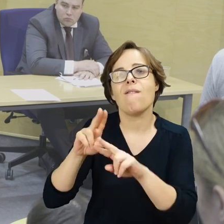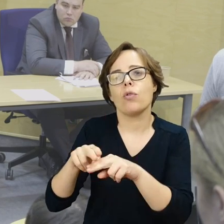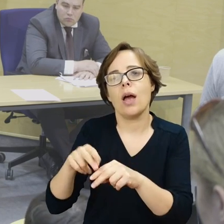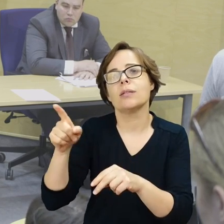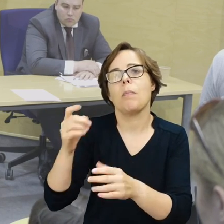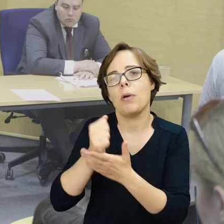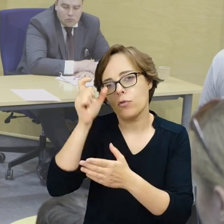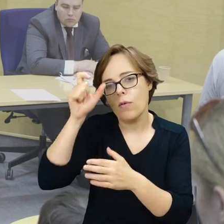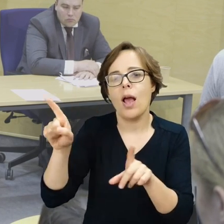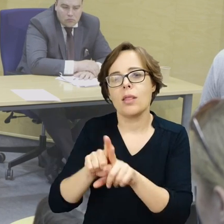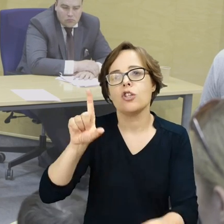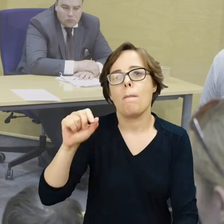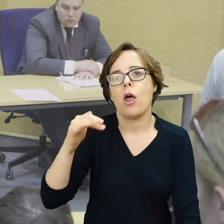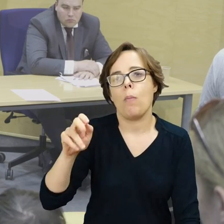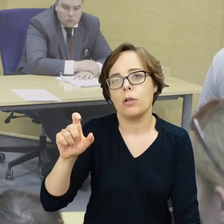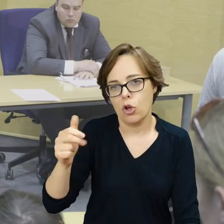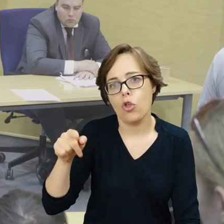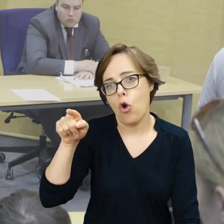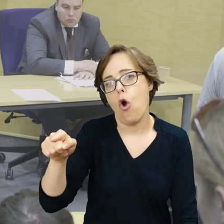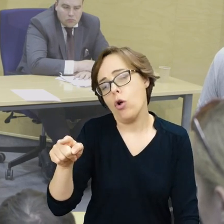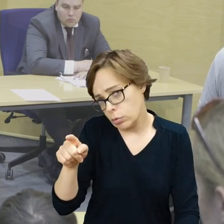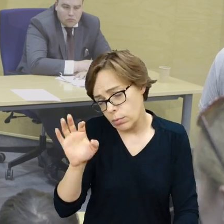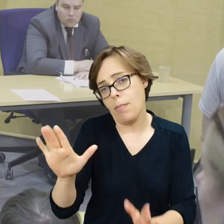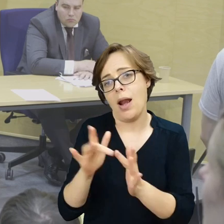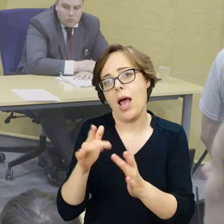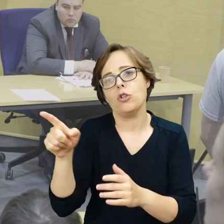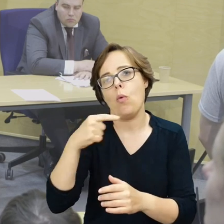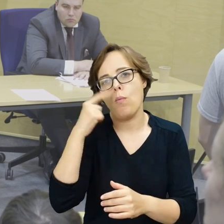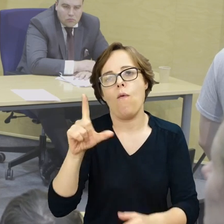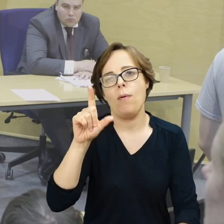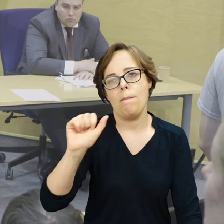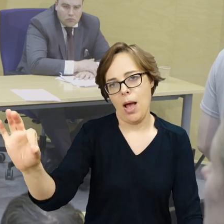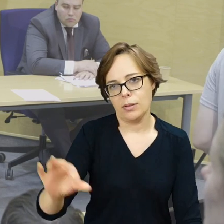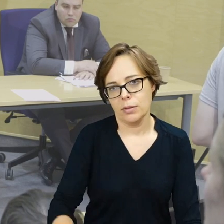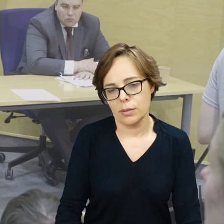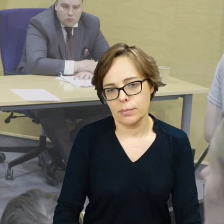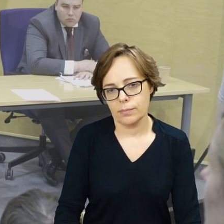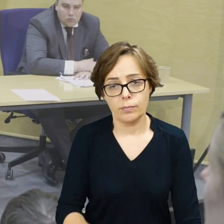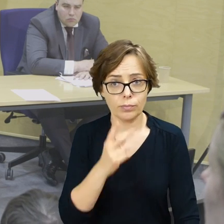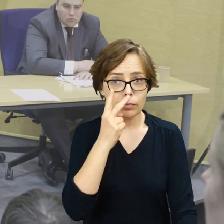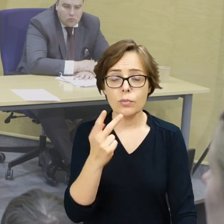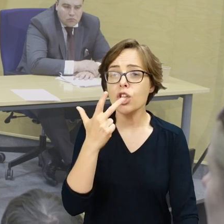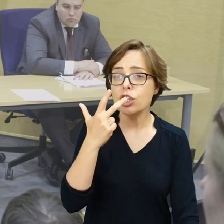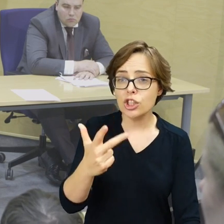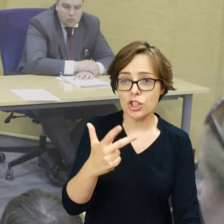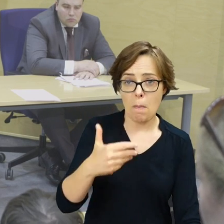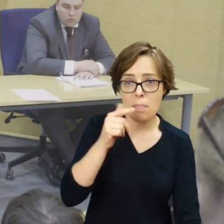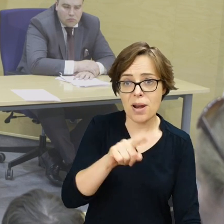pas. Bo proszę zobaczyć, z wypowiedzi trzech naszych prelegentów